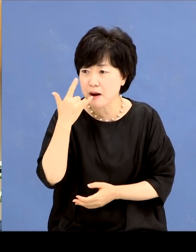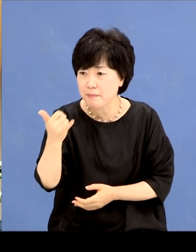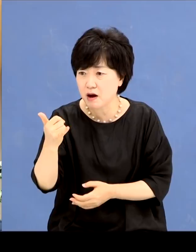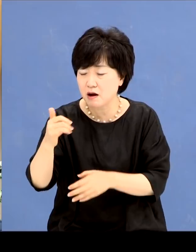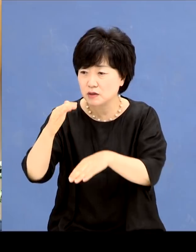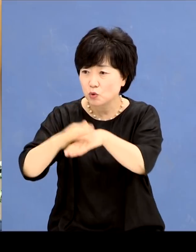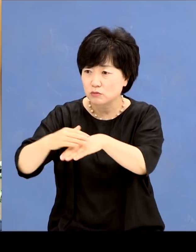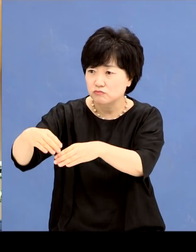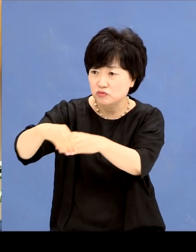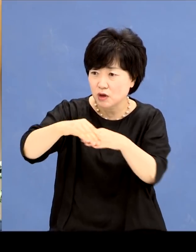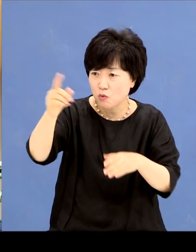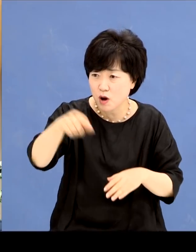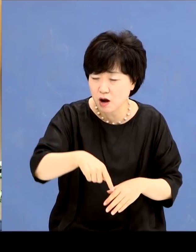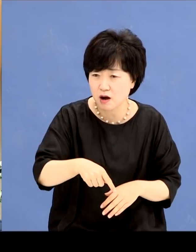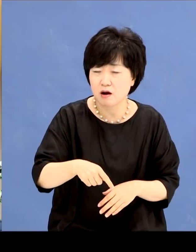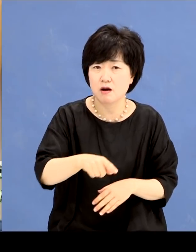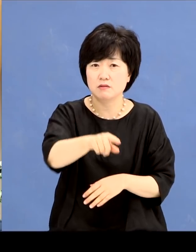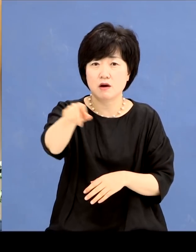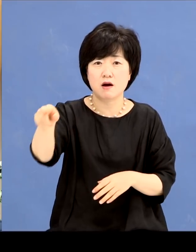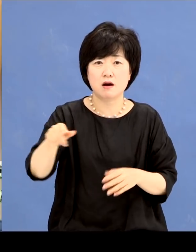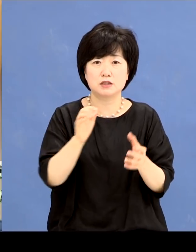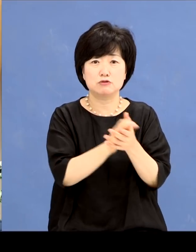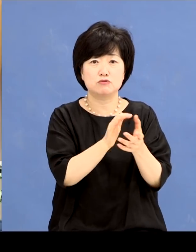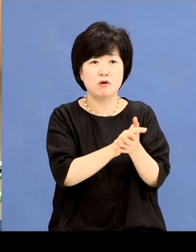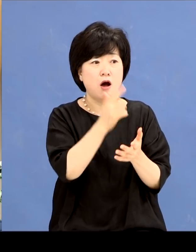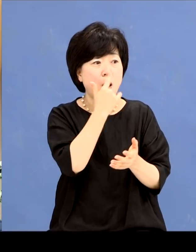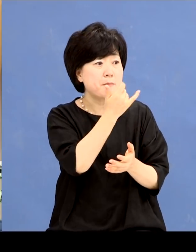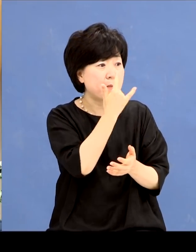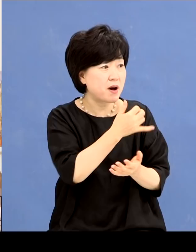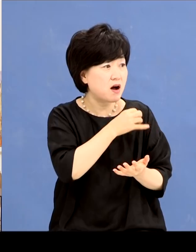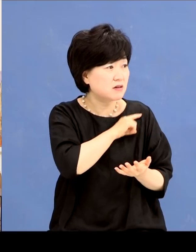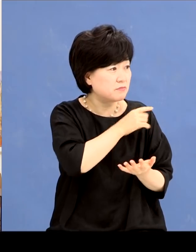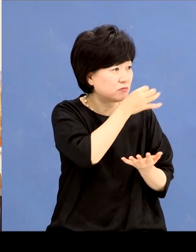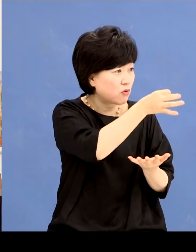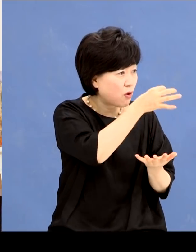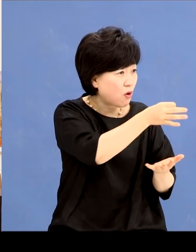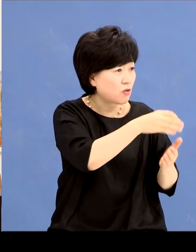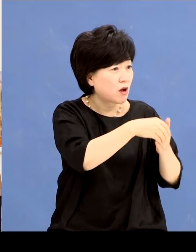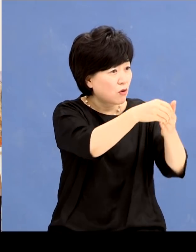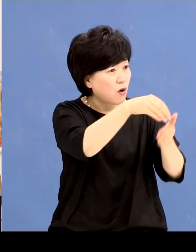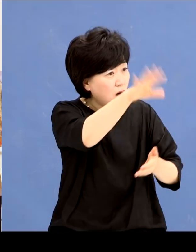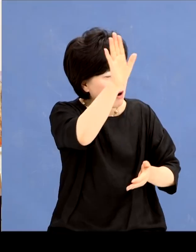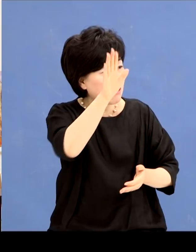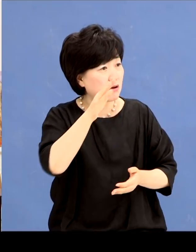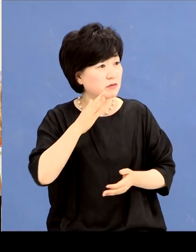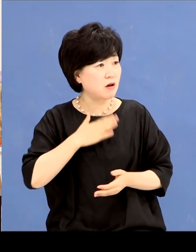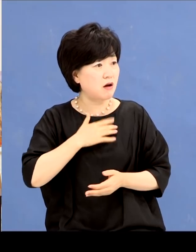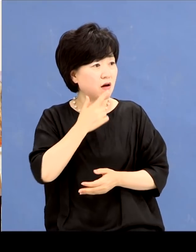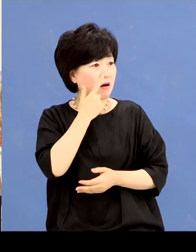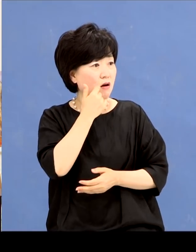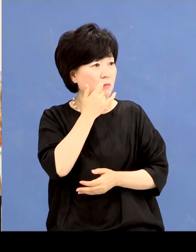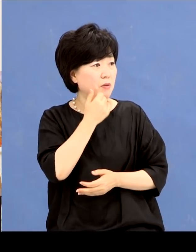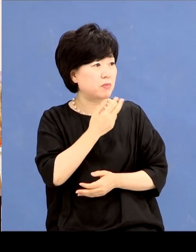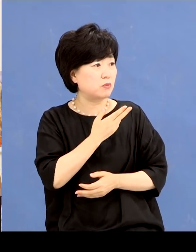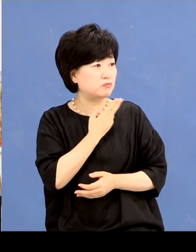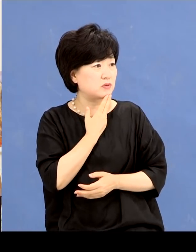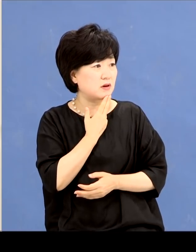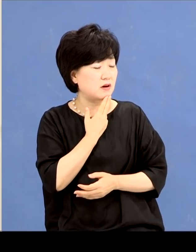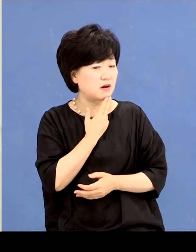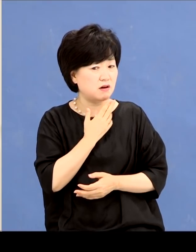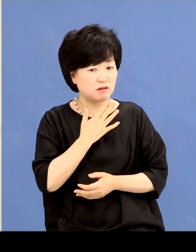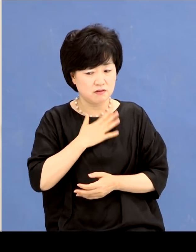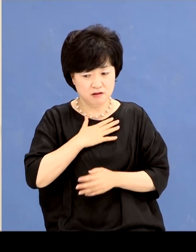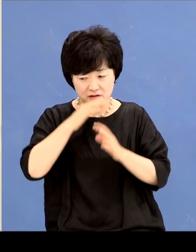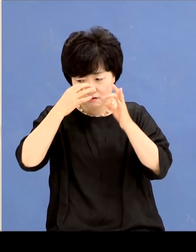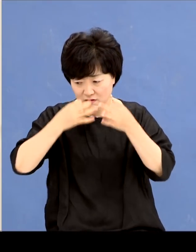그리고 저희는 집에 혼자 이렇게 걸어가는데 친구들은 엄마 아빠의 손을 잡고 데리러 오고. 가더라고요. 그래서 그런 것들을 보면서